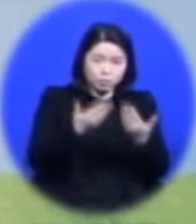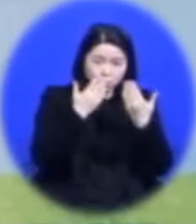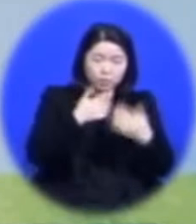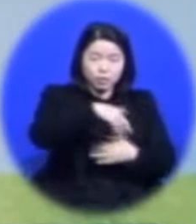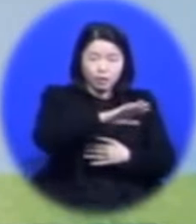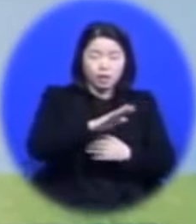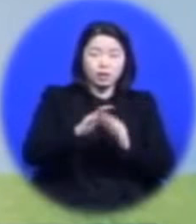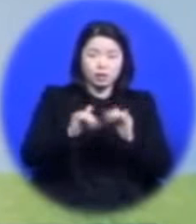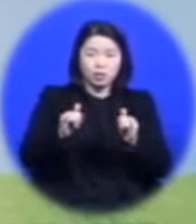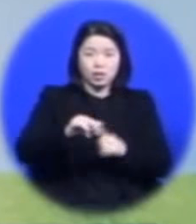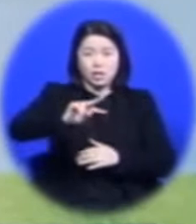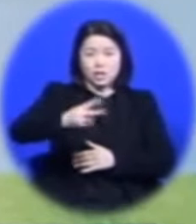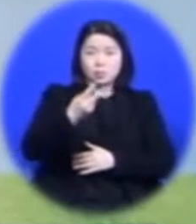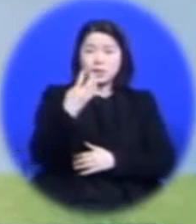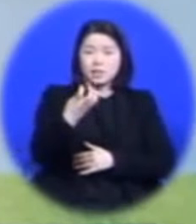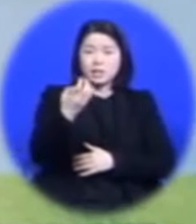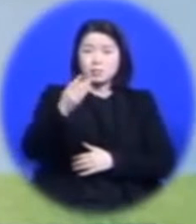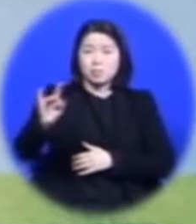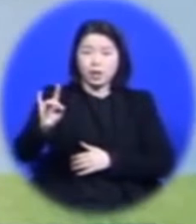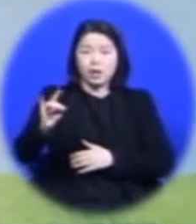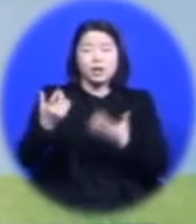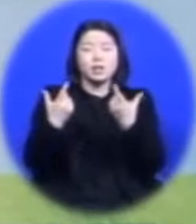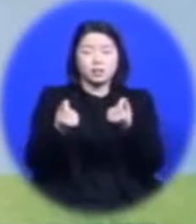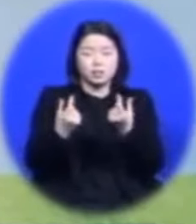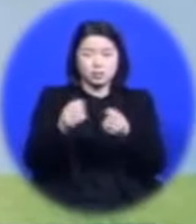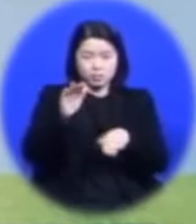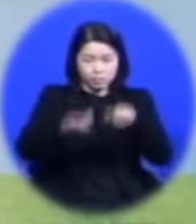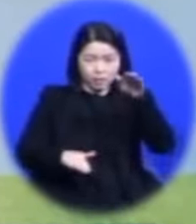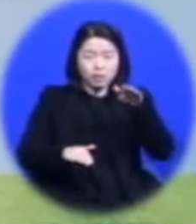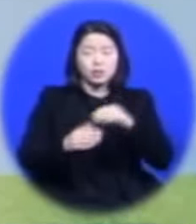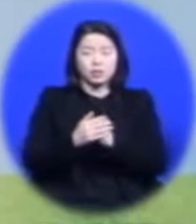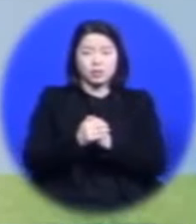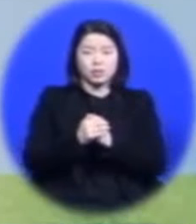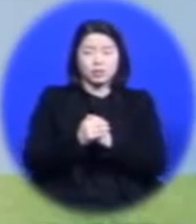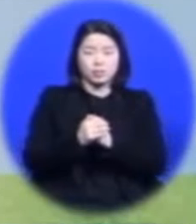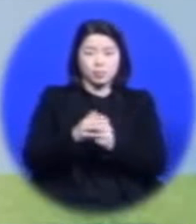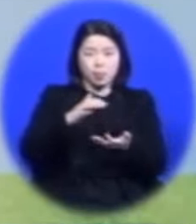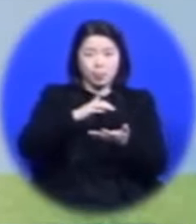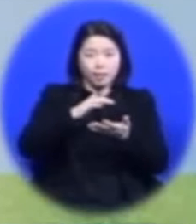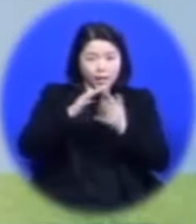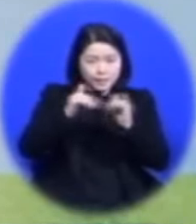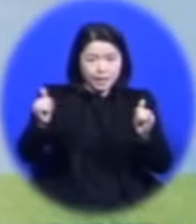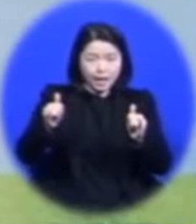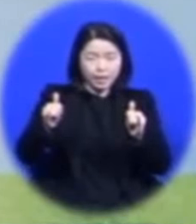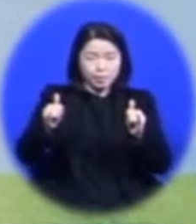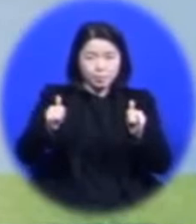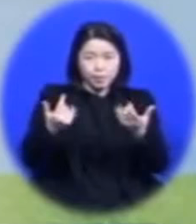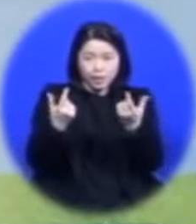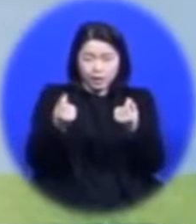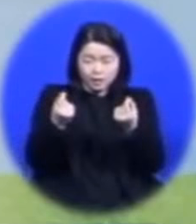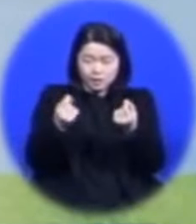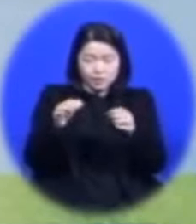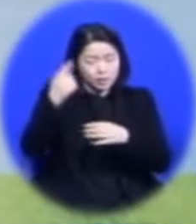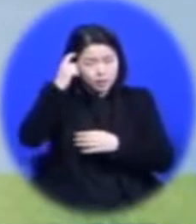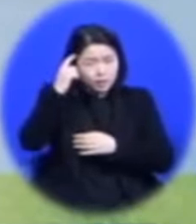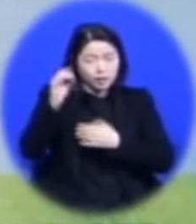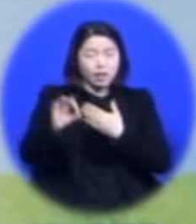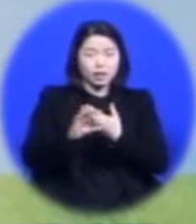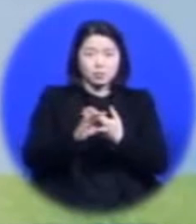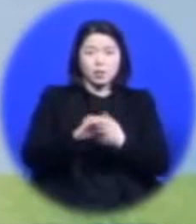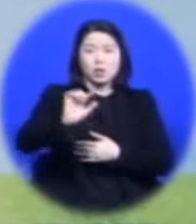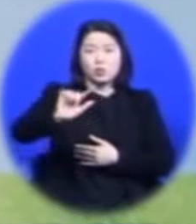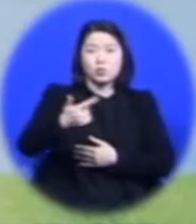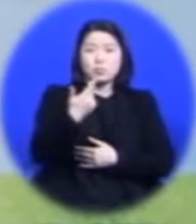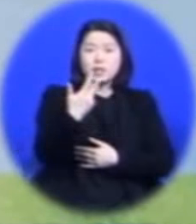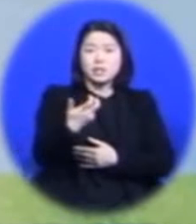240대 차이에 근데 인구를 같이에 고려해서 보면은 670개